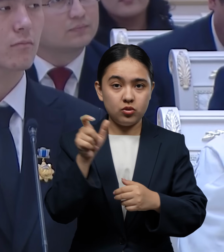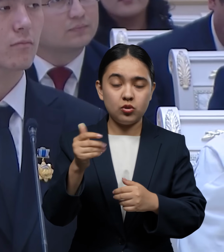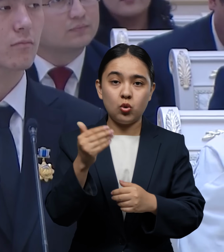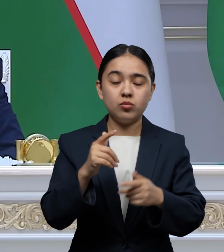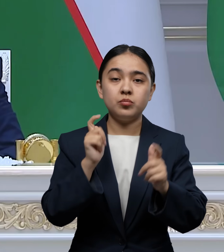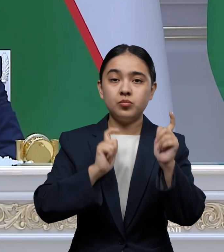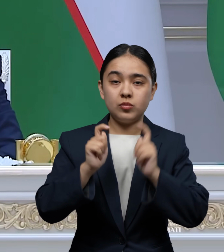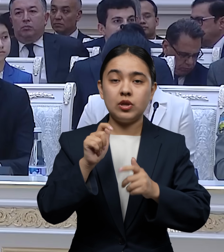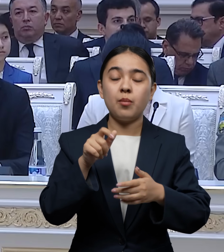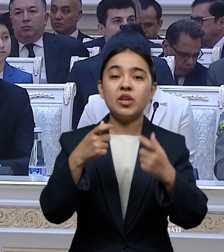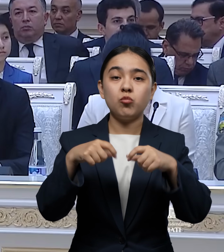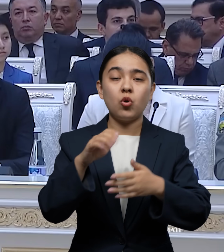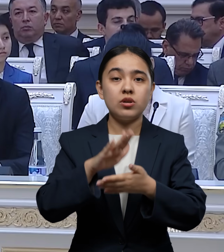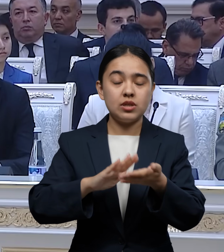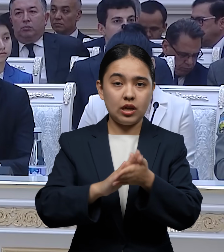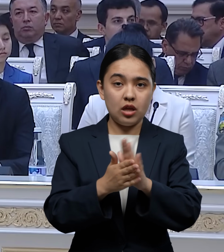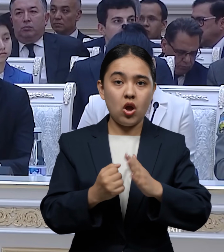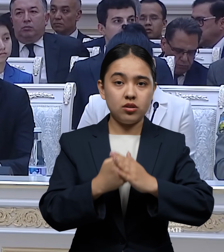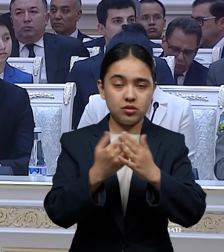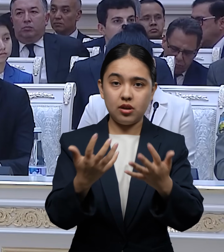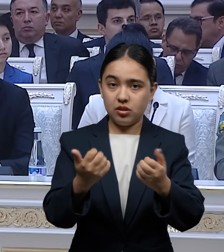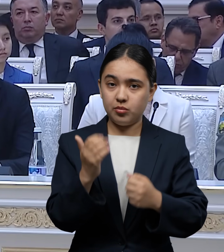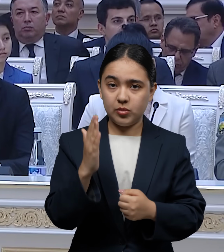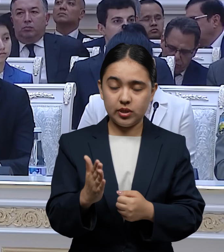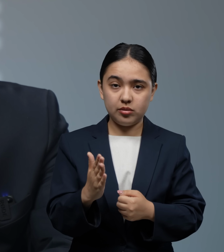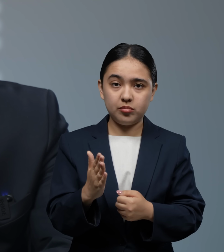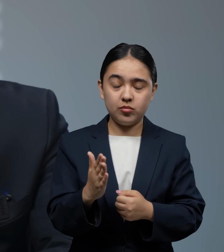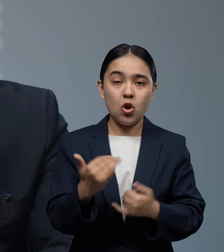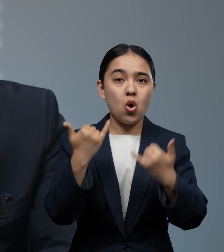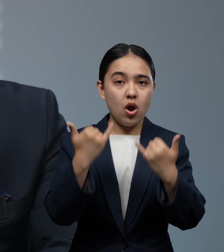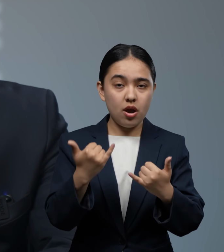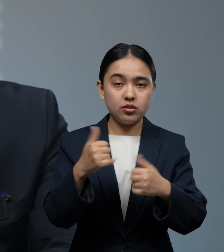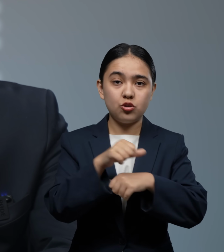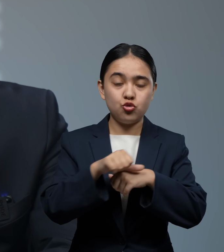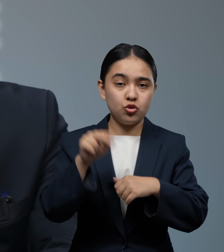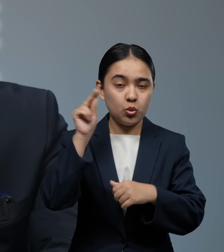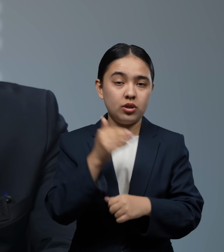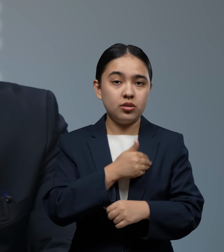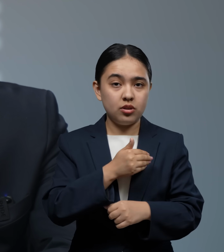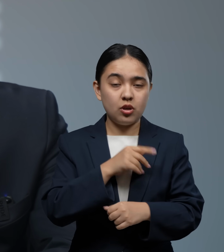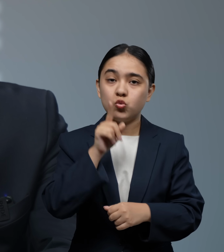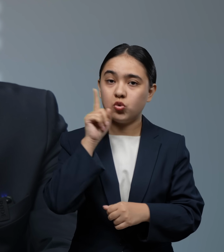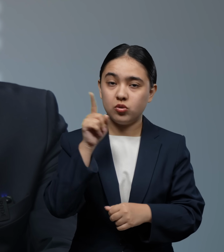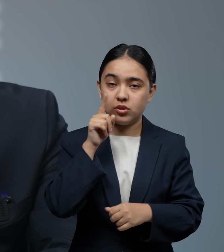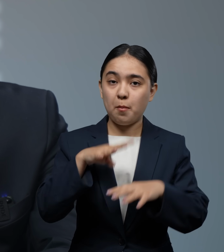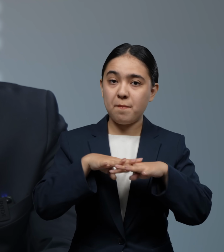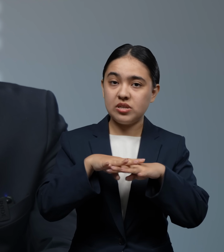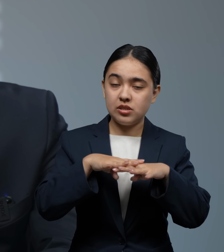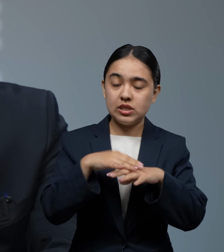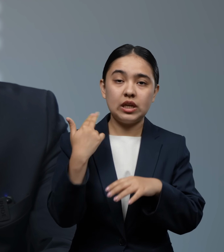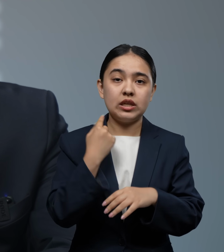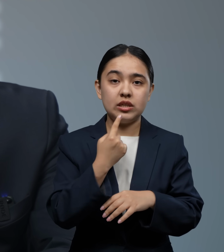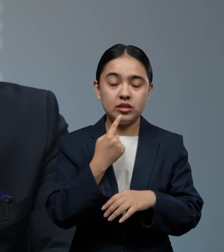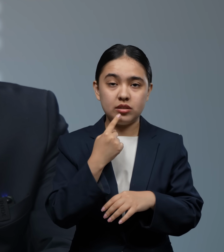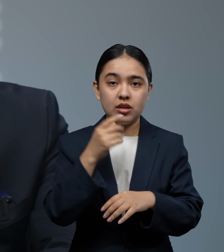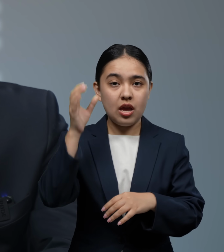o'quvchilar o'sha oliygohga imtihonsiz kontrakt asosida qabul qilinadi. Hozirda chet elda o'qimoqchi bo'lgan yoshlar matematika,